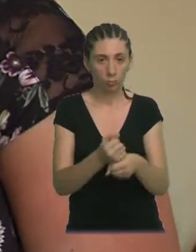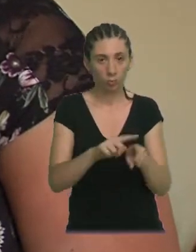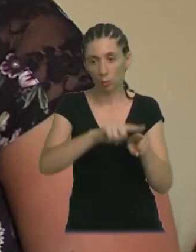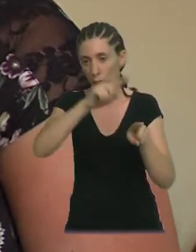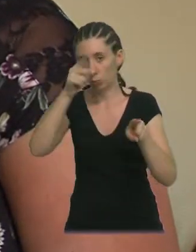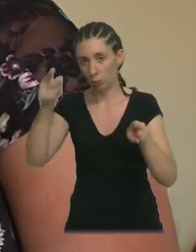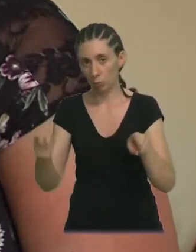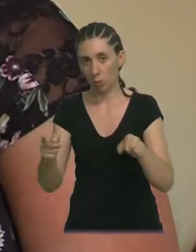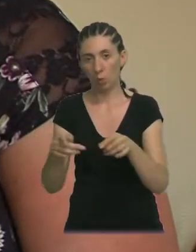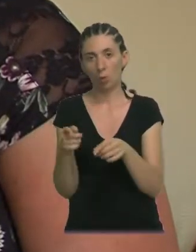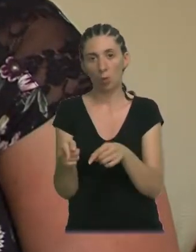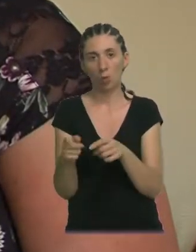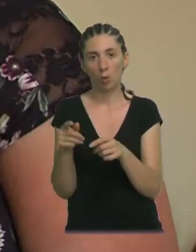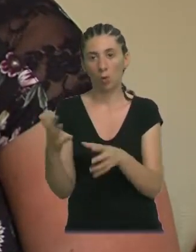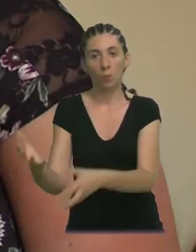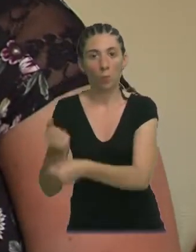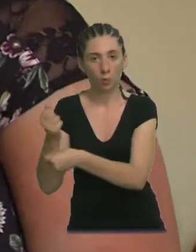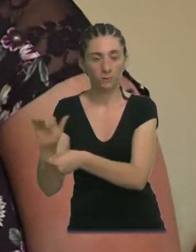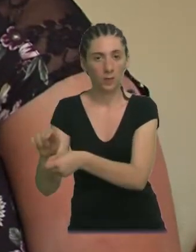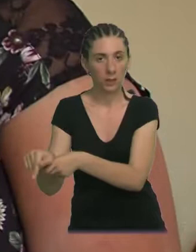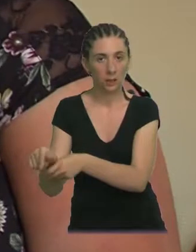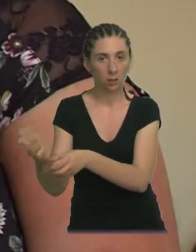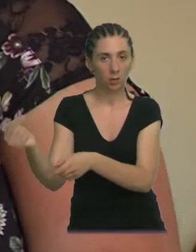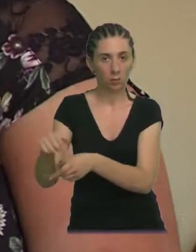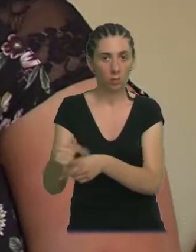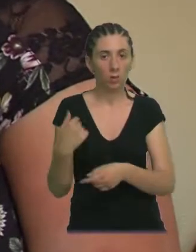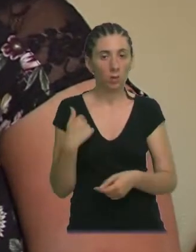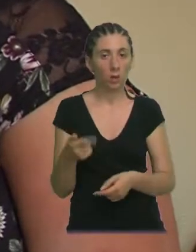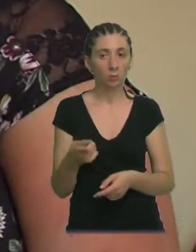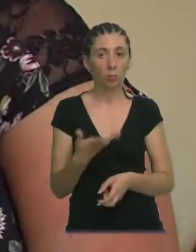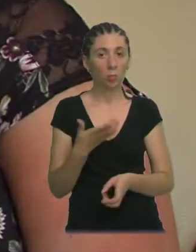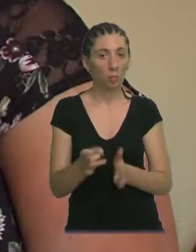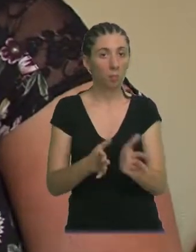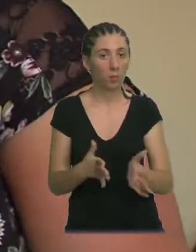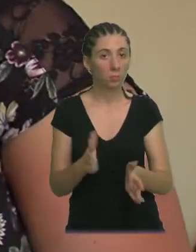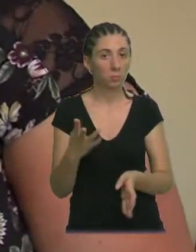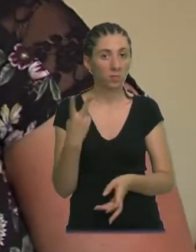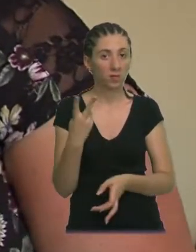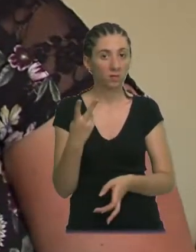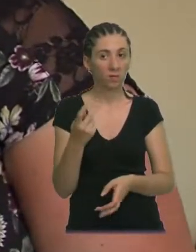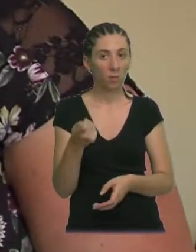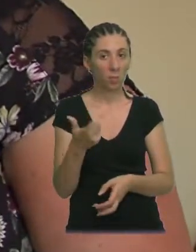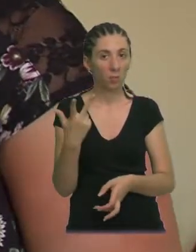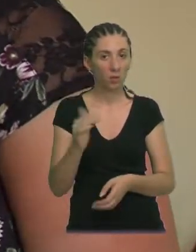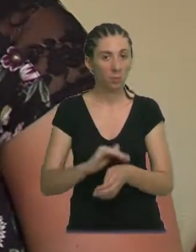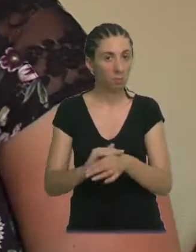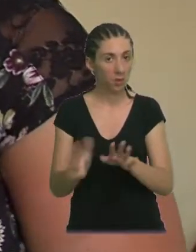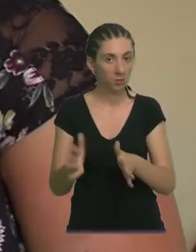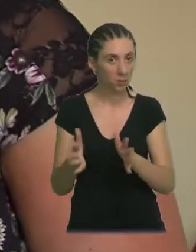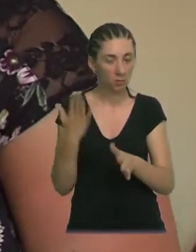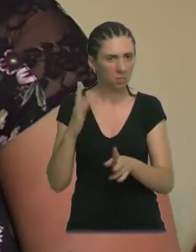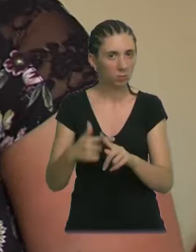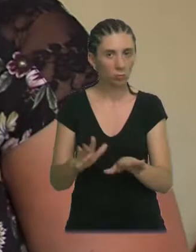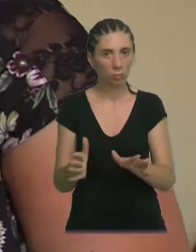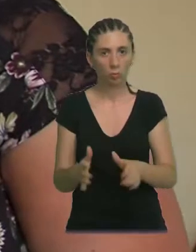nekoga pa do toga, do samog čina udomljavanja? Pa ja sam to dobila relativno brzo, nekakvih 2,5-3 mjeseca, ne znam baš